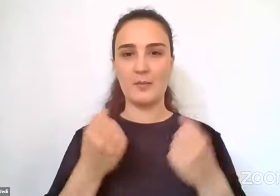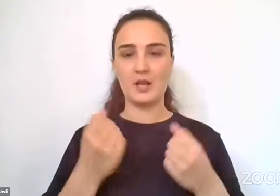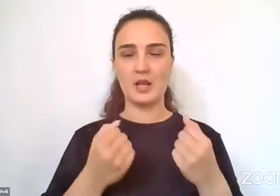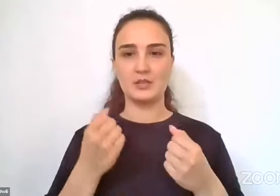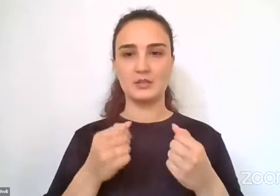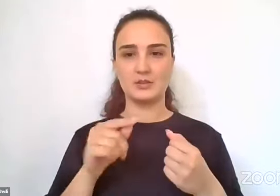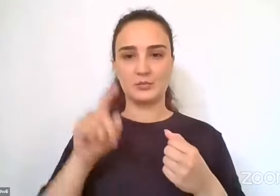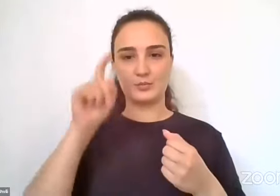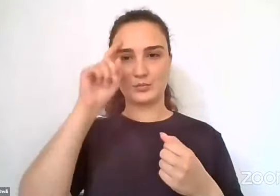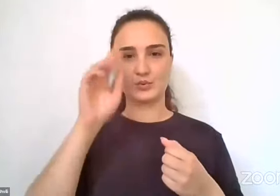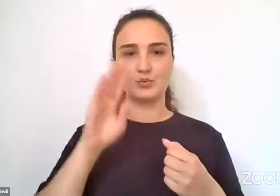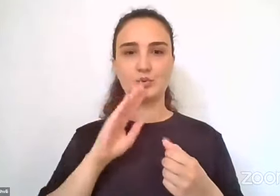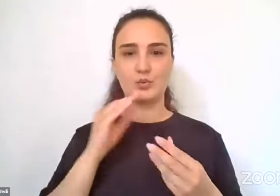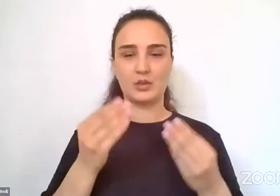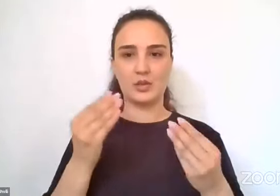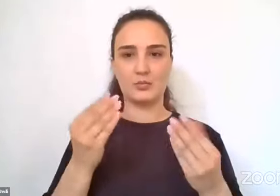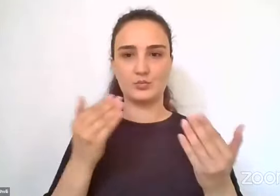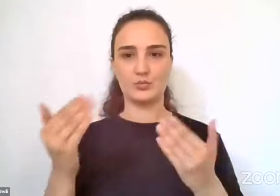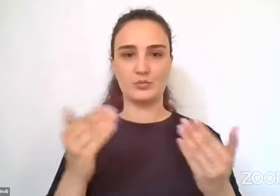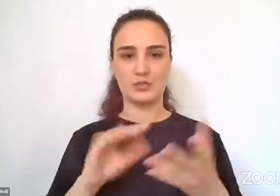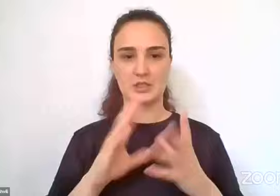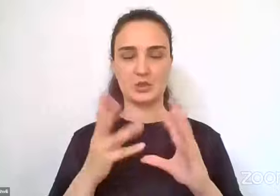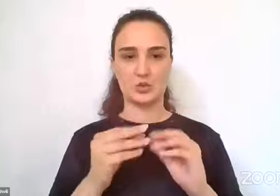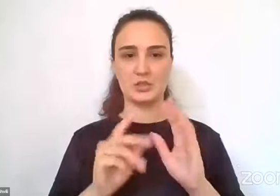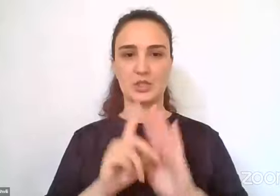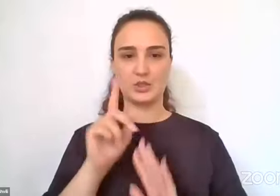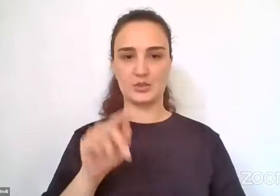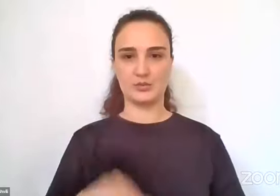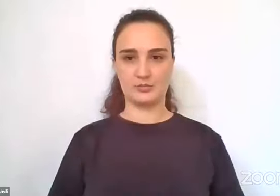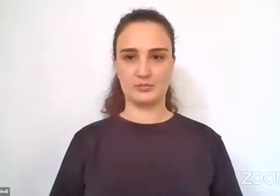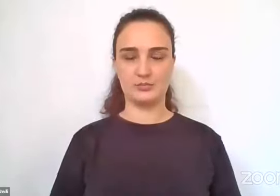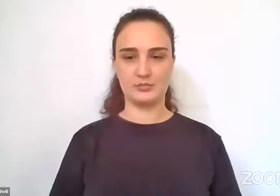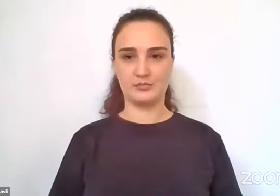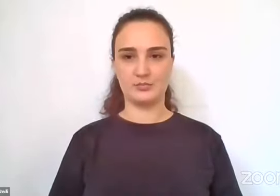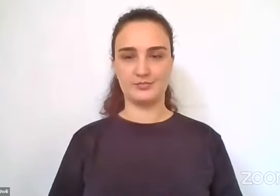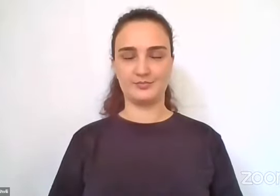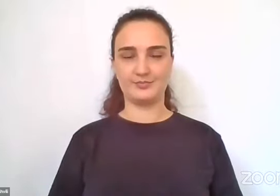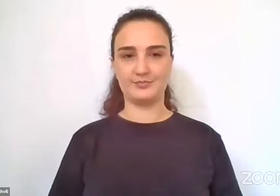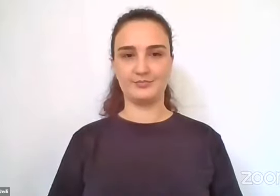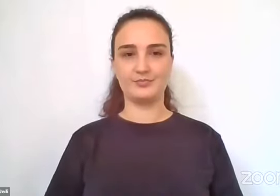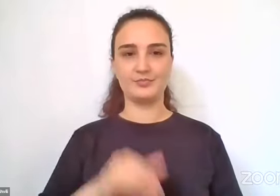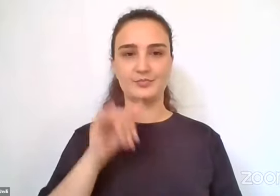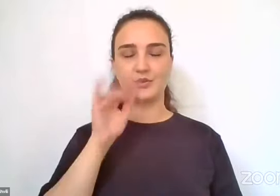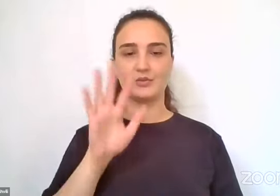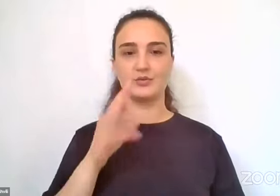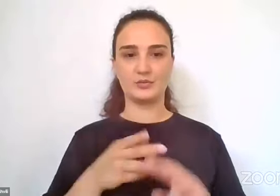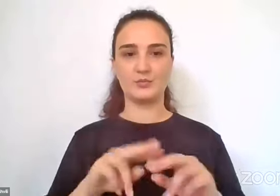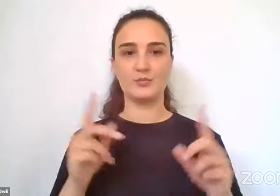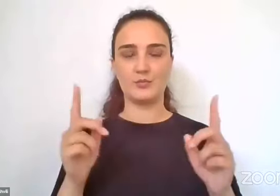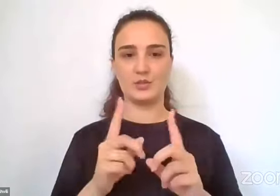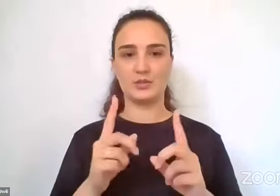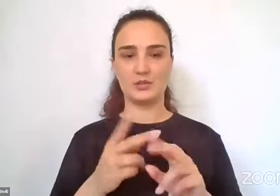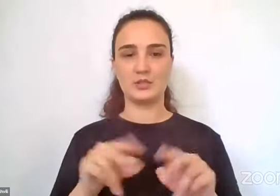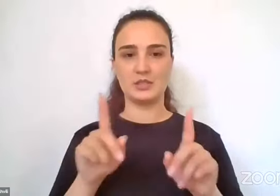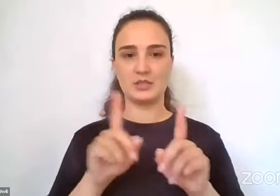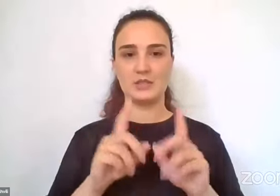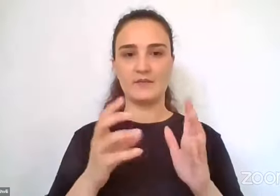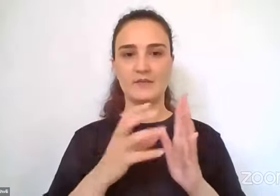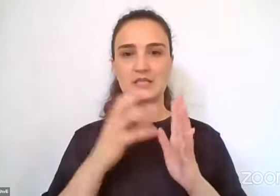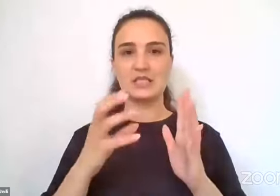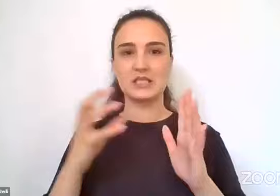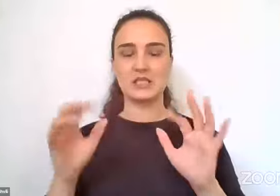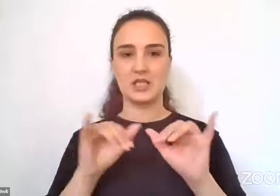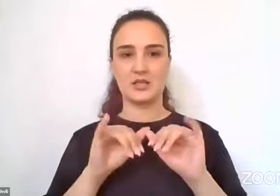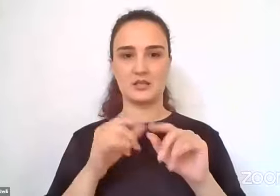წამოვიდა ბიჭის და გოგოს თამაშები და სათამაშოები და არ შემიძლია ამ თემას არ შევეხო. მოკლედ მაინც, თორე ეს ისეთი ვრცელი და